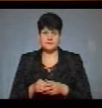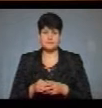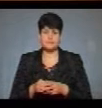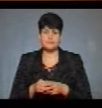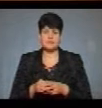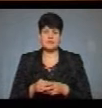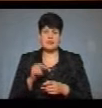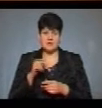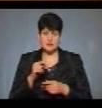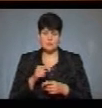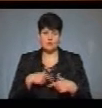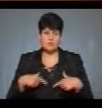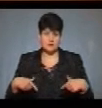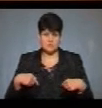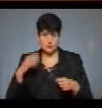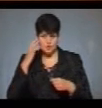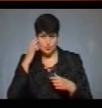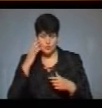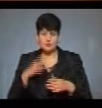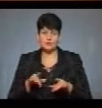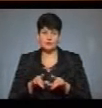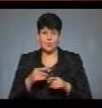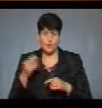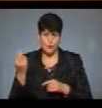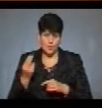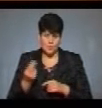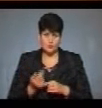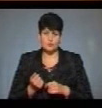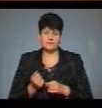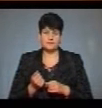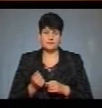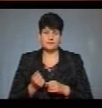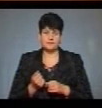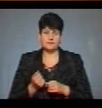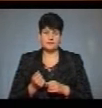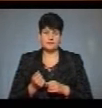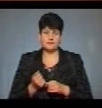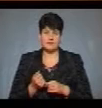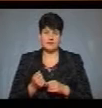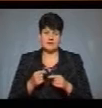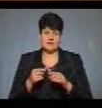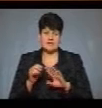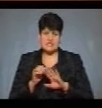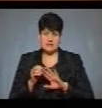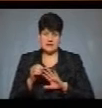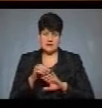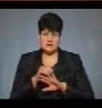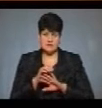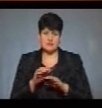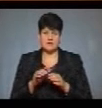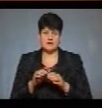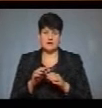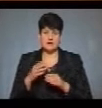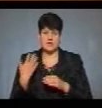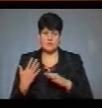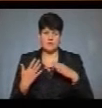на ній, бюстгальтер чорного кольору із бавовняної тканини із речовиною бурого кольору на ній, зрізи нігтів з лівої та правої